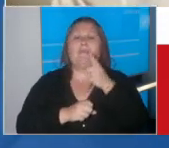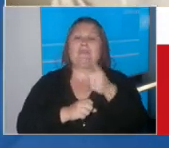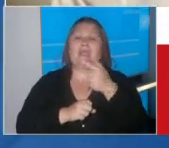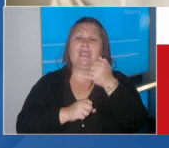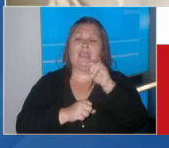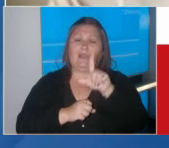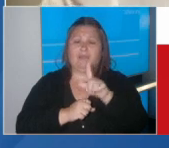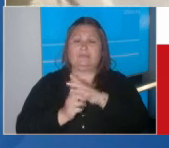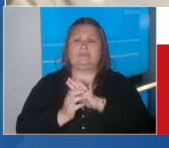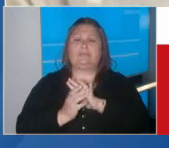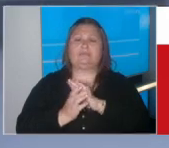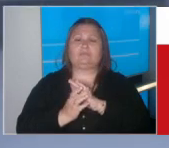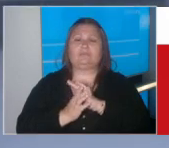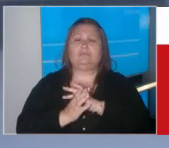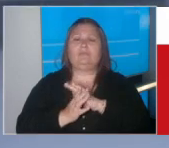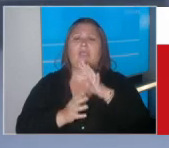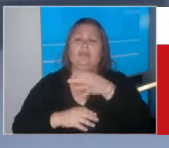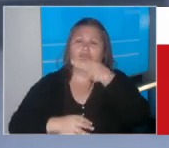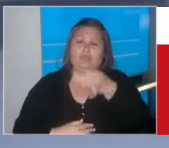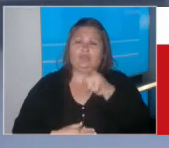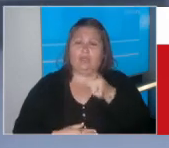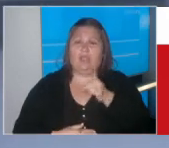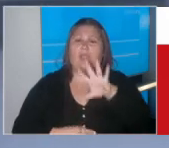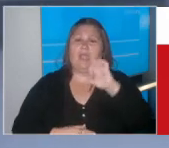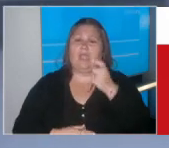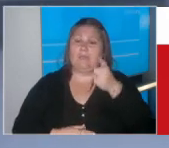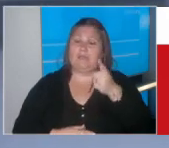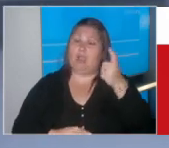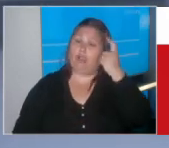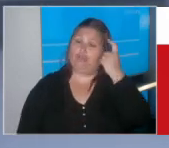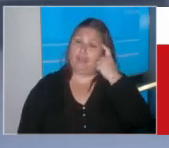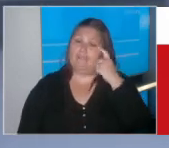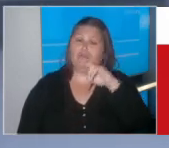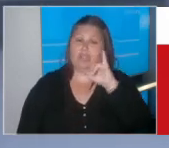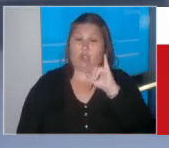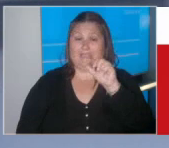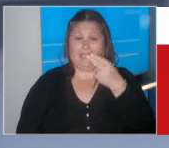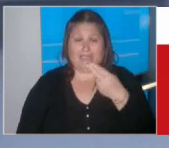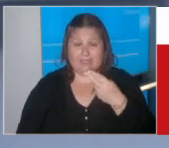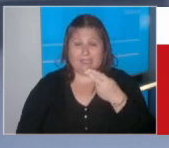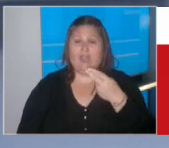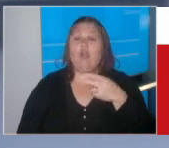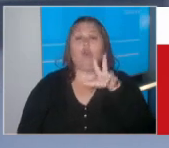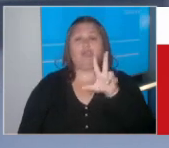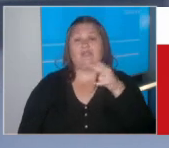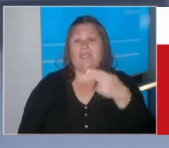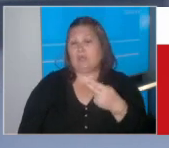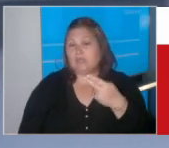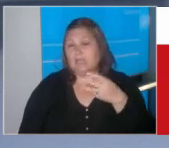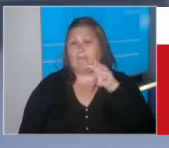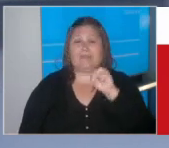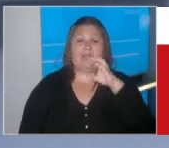גיל, אני רוצה לשאול אותך, האם אתה סבור שיועז הנדל, צבי האוזר, מתן